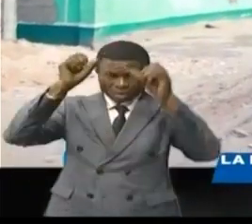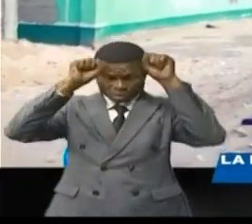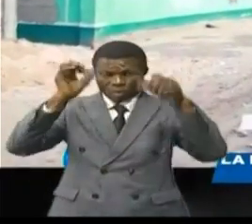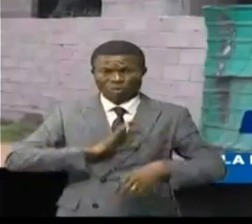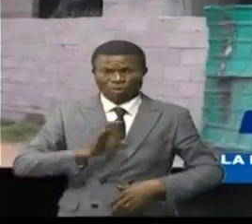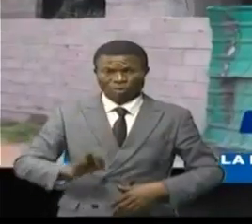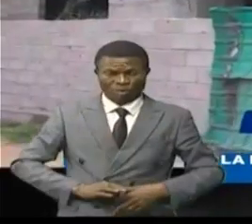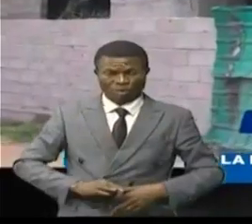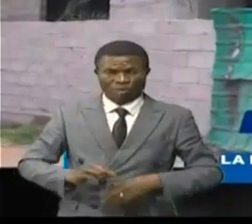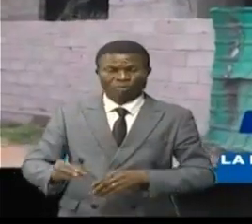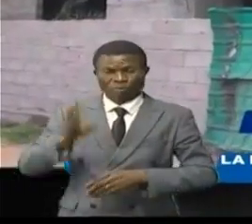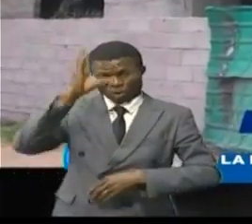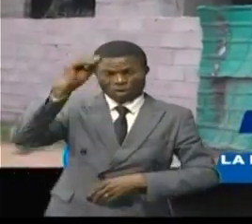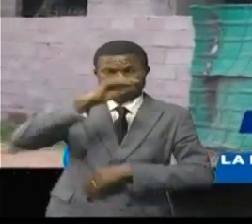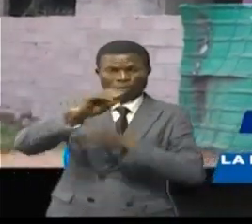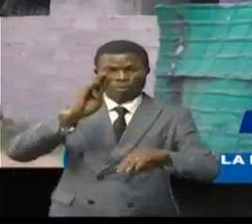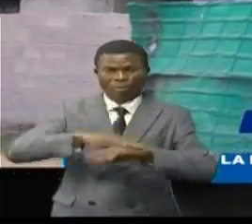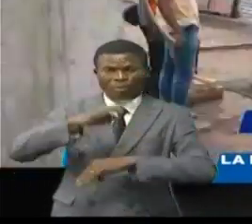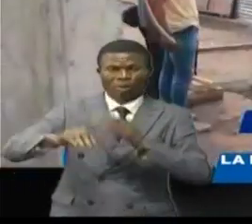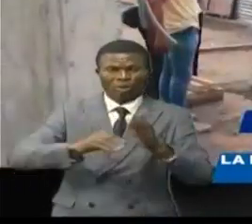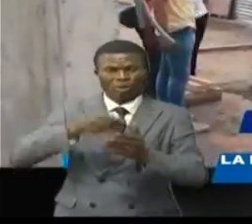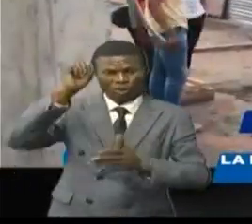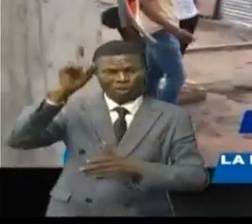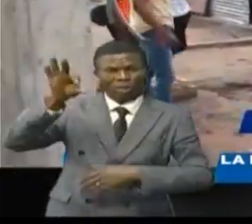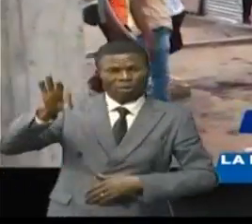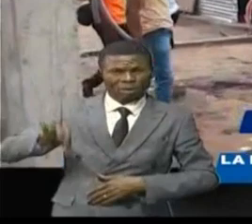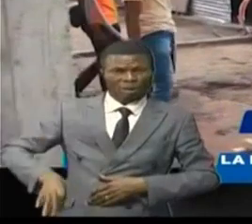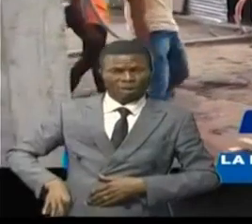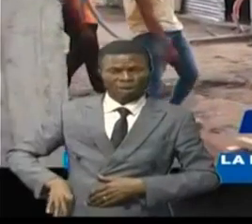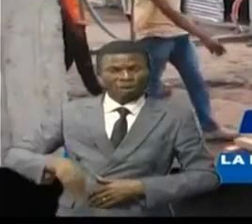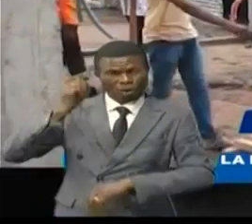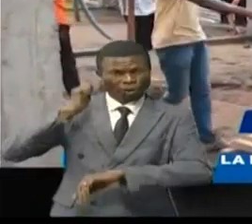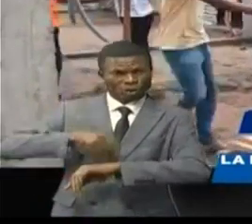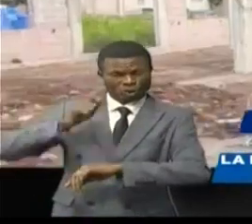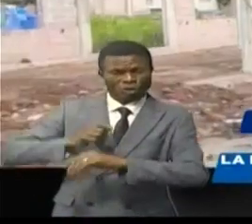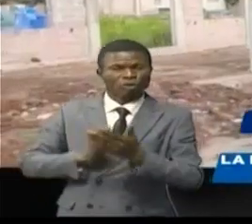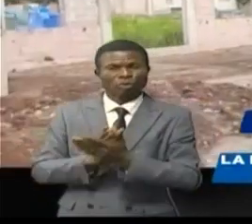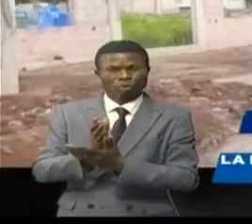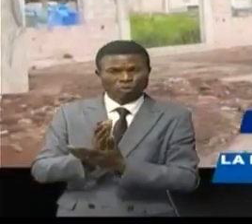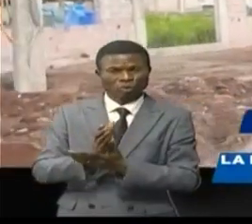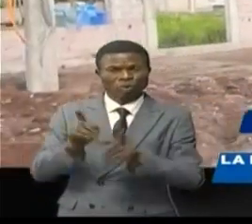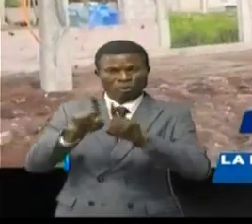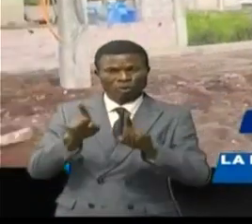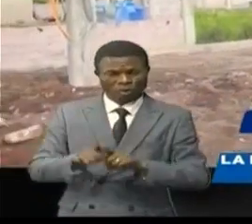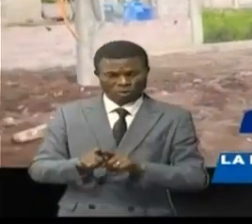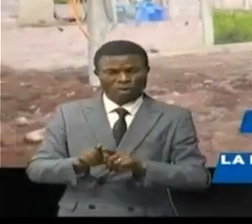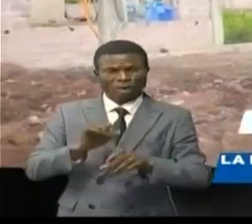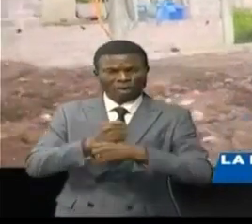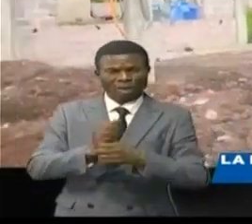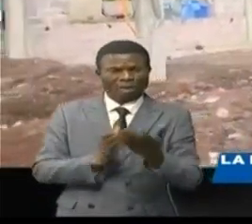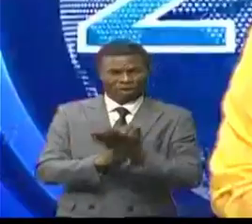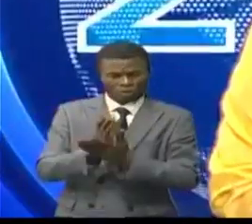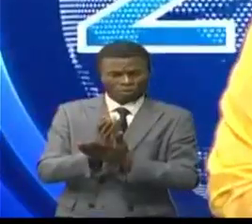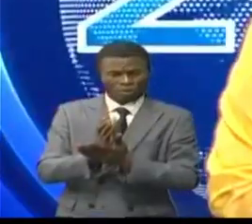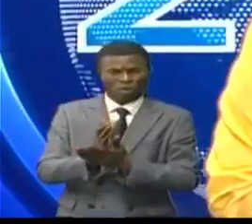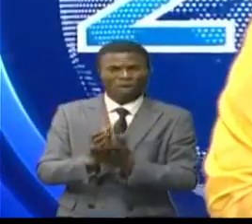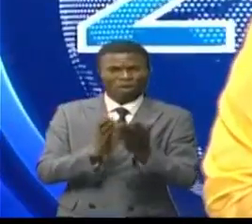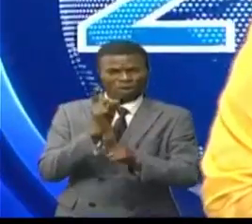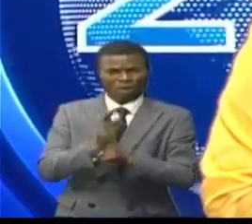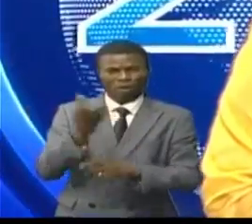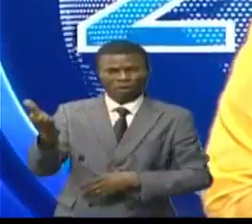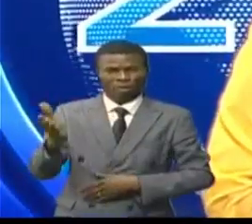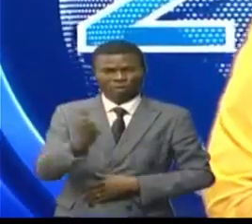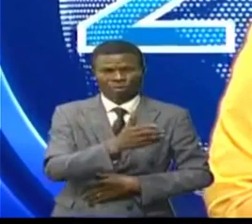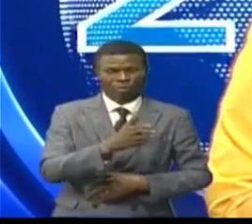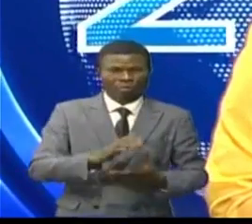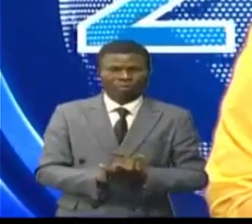qui place l'homme au centre de tout intérêt pour que justice soit faite et qu'il soit rétabli dans leurs droits. Et